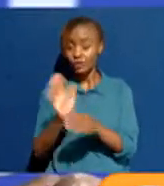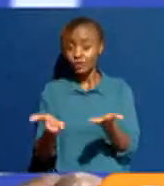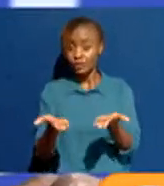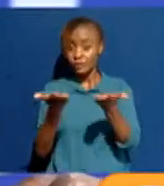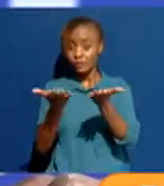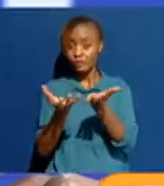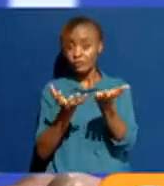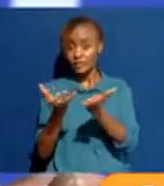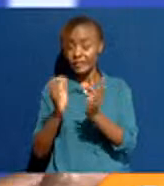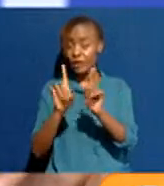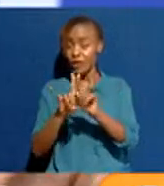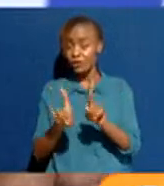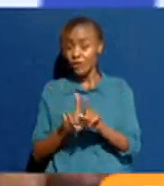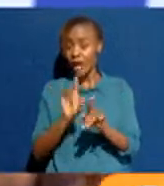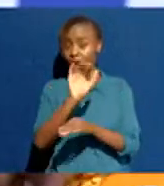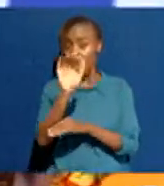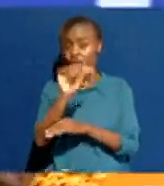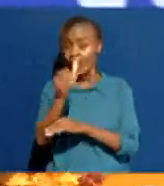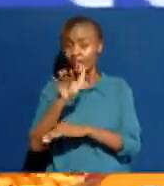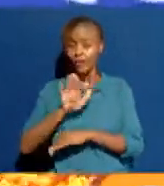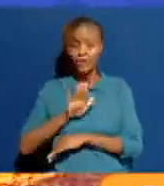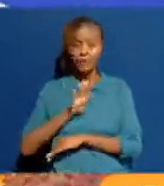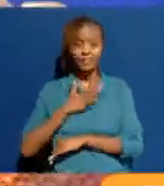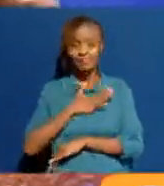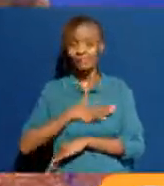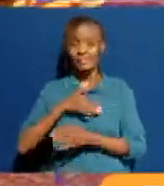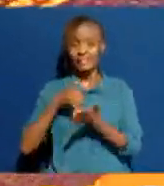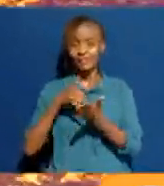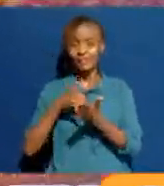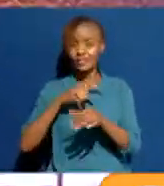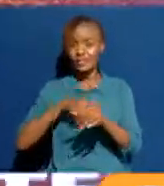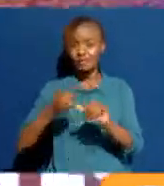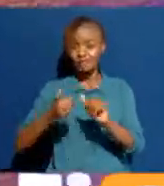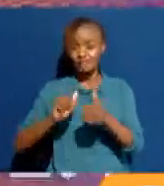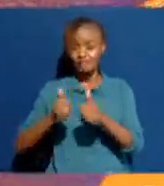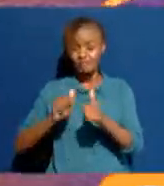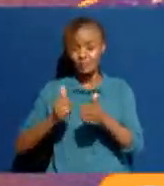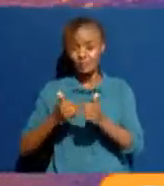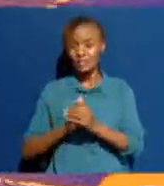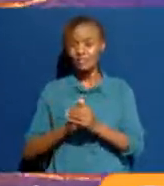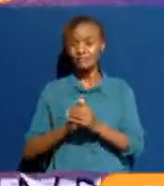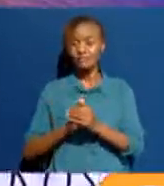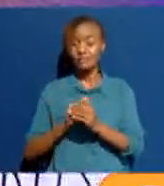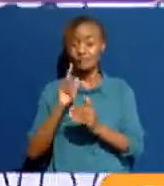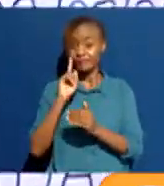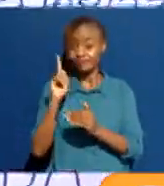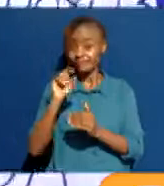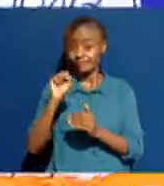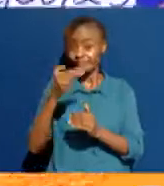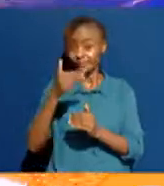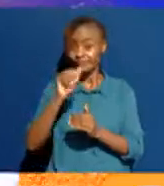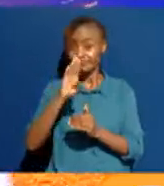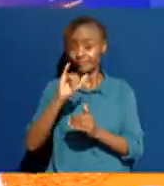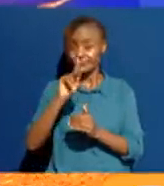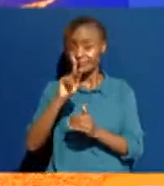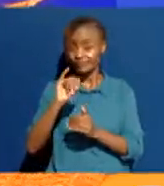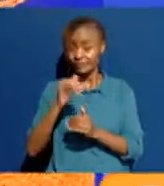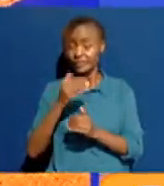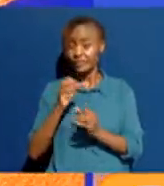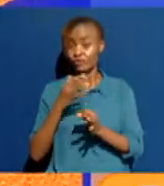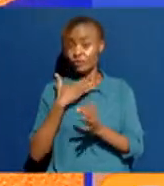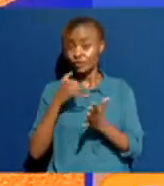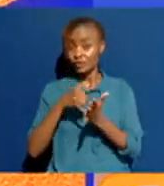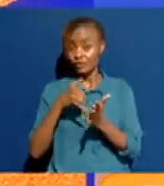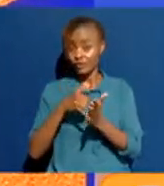akiwahimiza wanawake wenzake kushiriki katika mchezo huo. Kushiriki katika Shabiki Kaende Jackpot, tuma neno